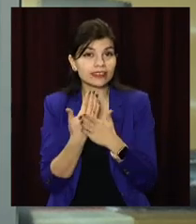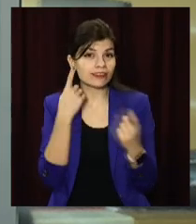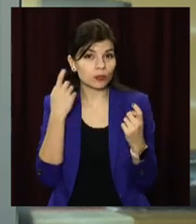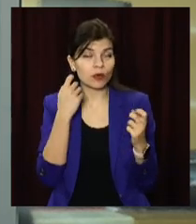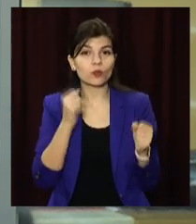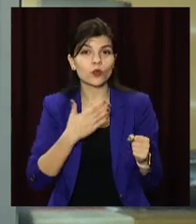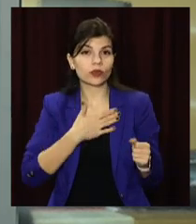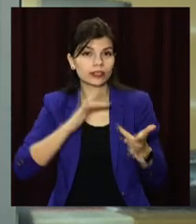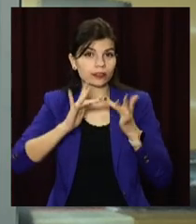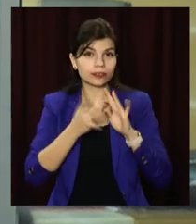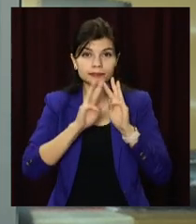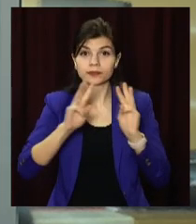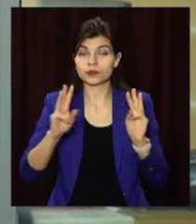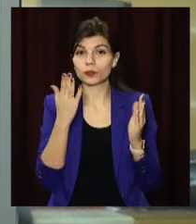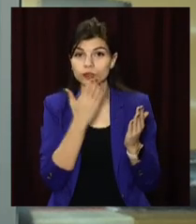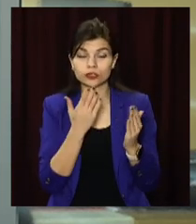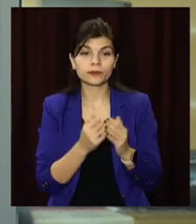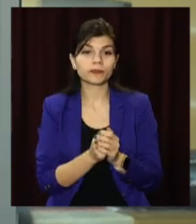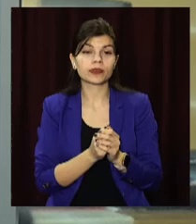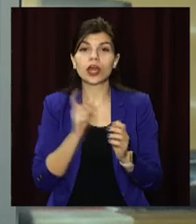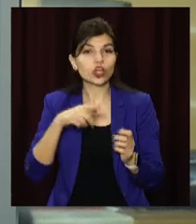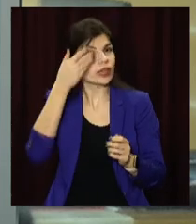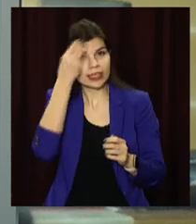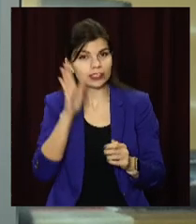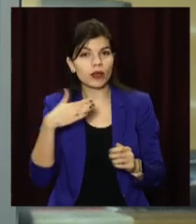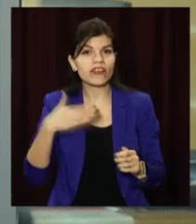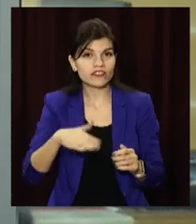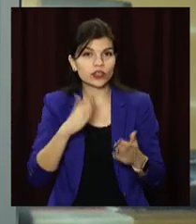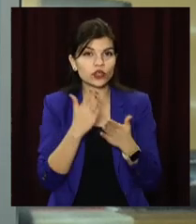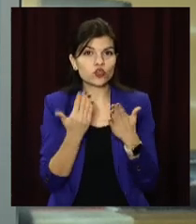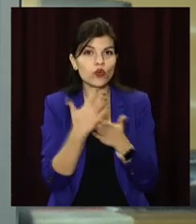нашому сайті opentv.media. Не забувайте про сюжети в соціальних